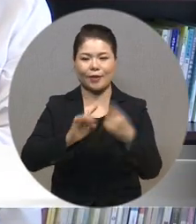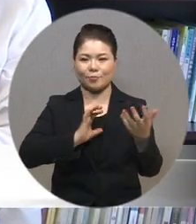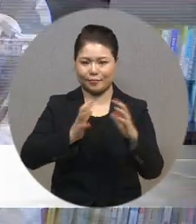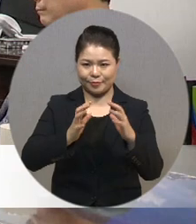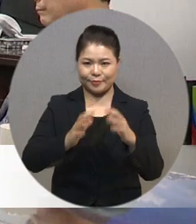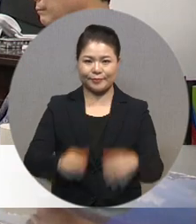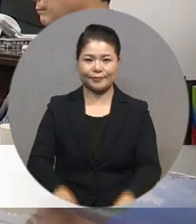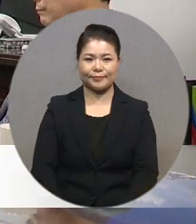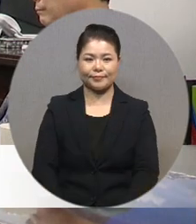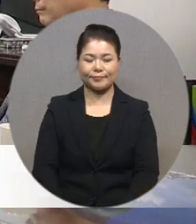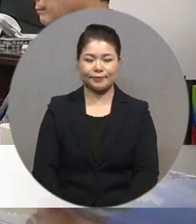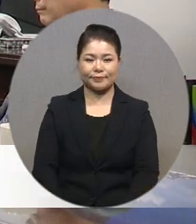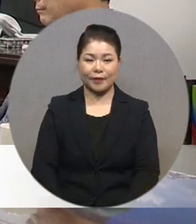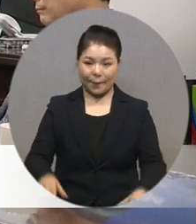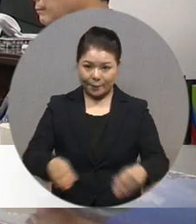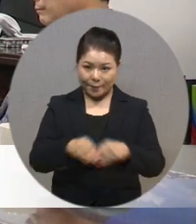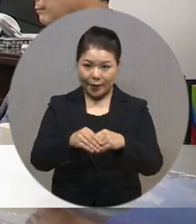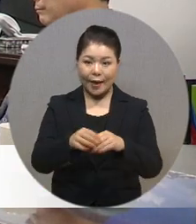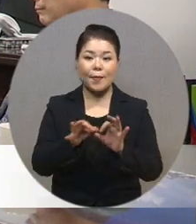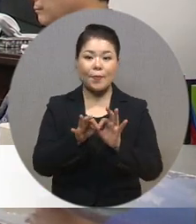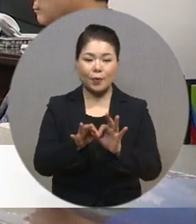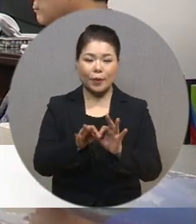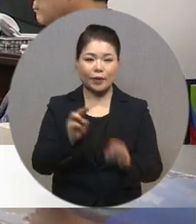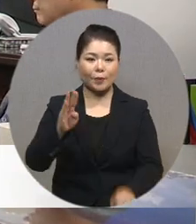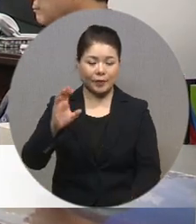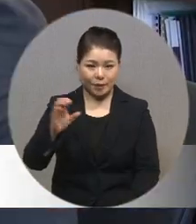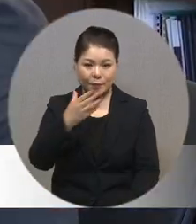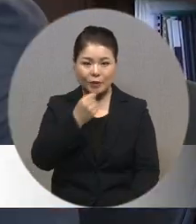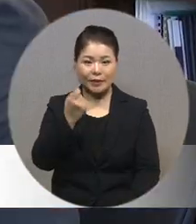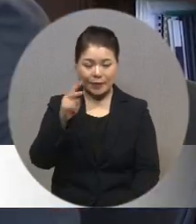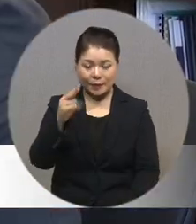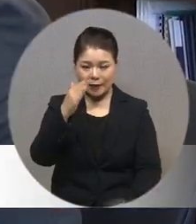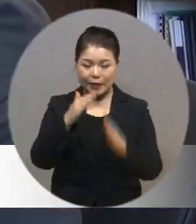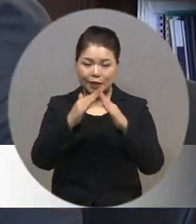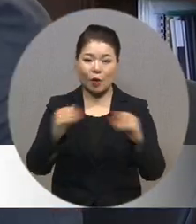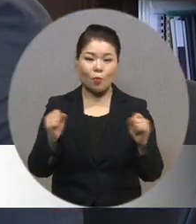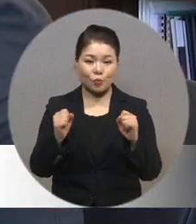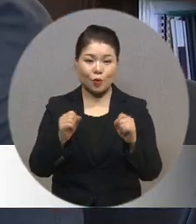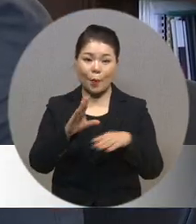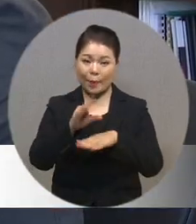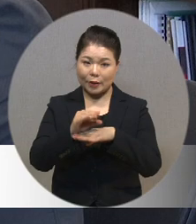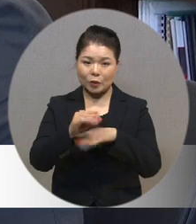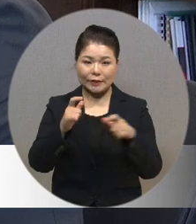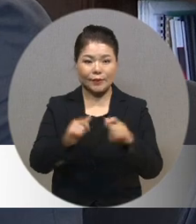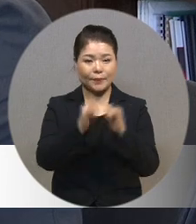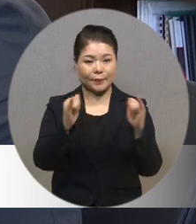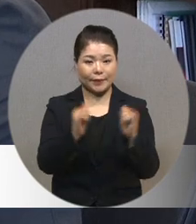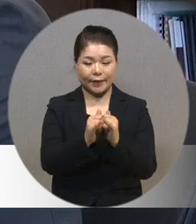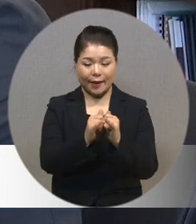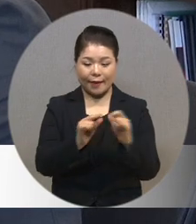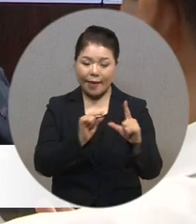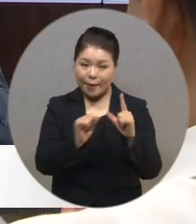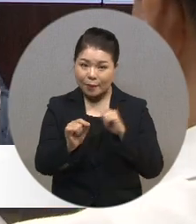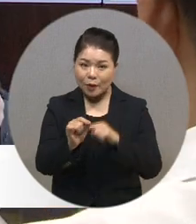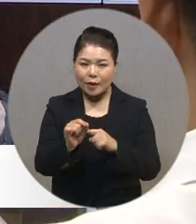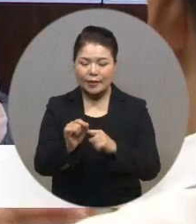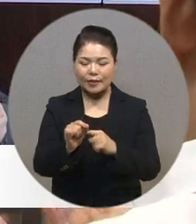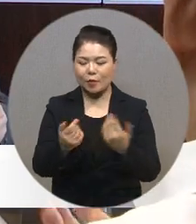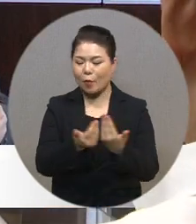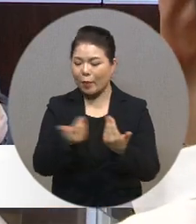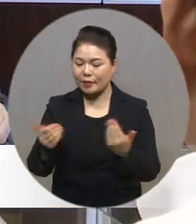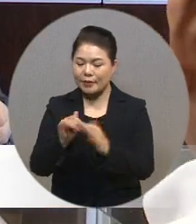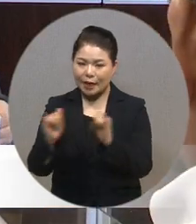논의했습니다. 이번 협약을 통해 WBC 복지TV 전북 방송은 지역 사회의 일원으로서 소외계층의 목소리를